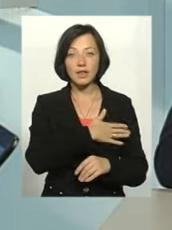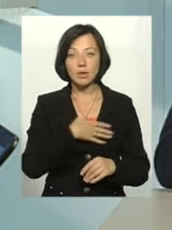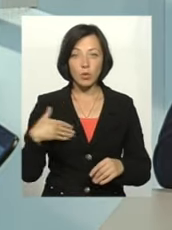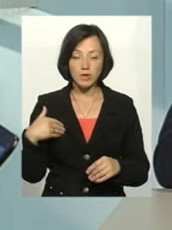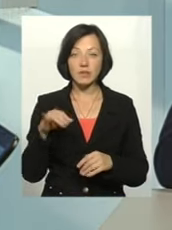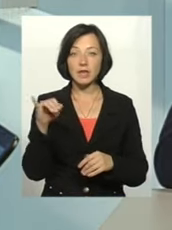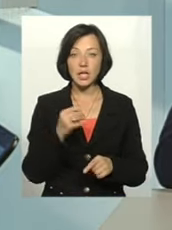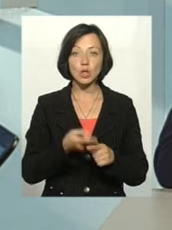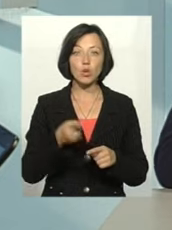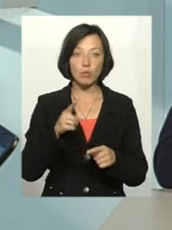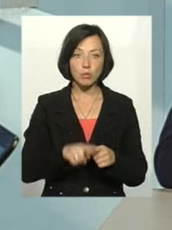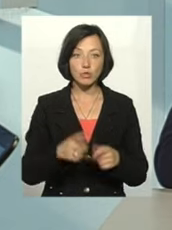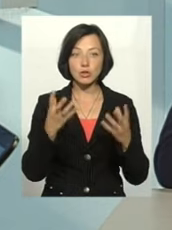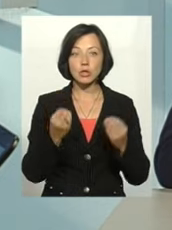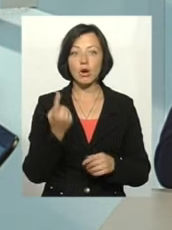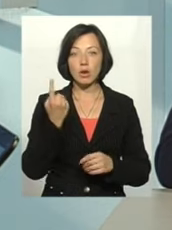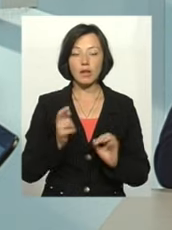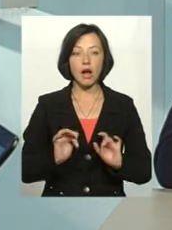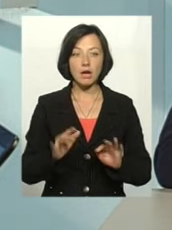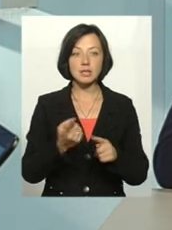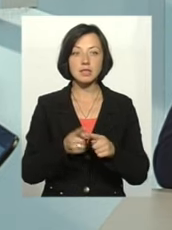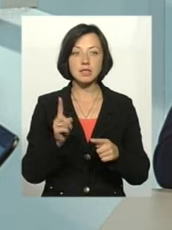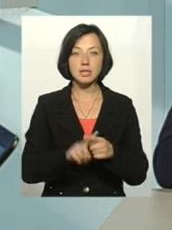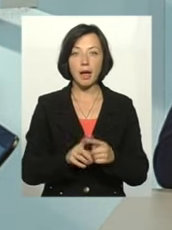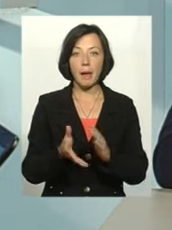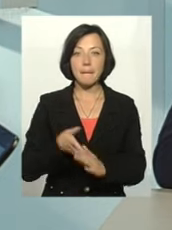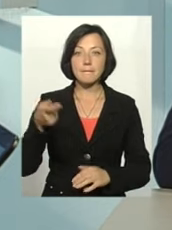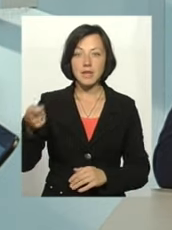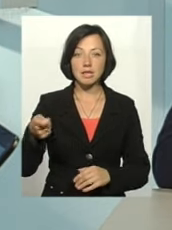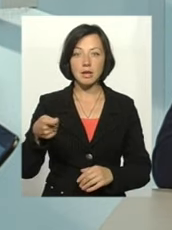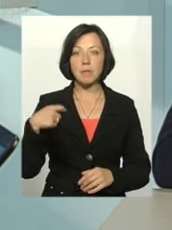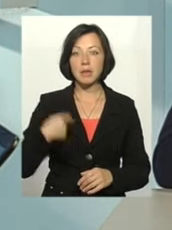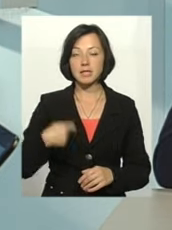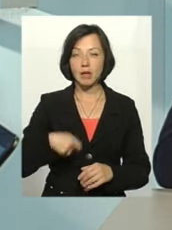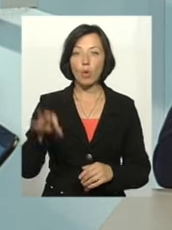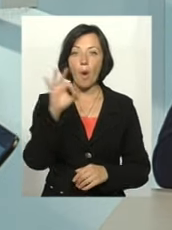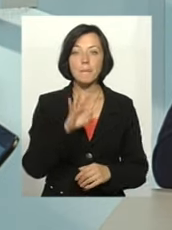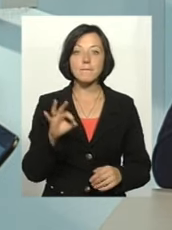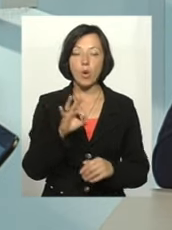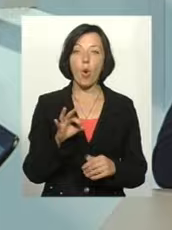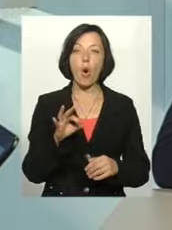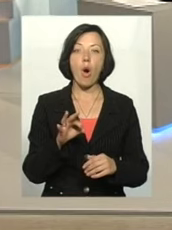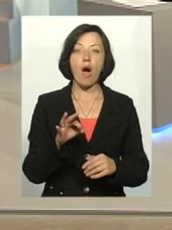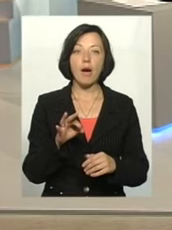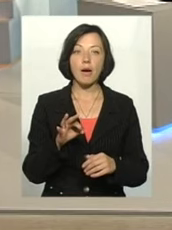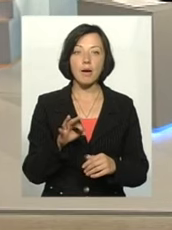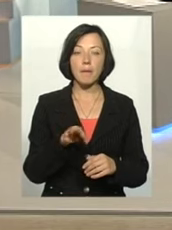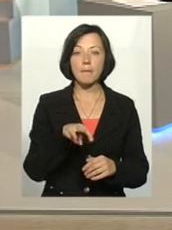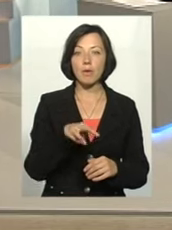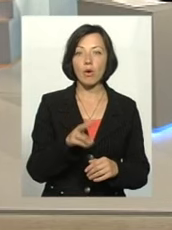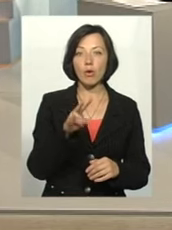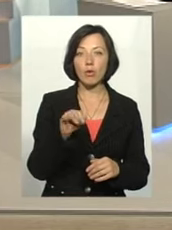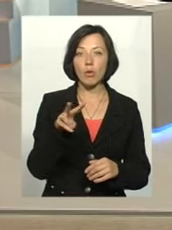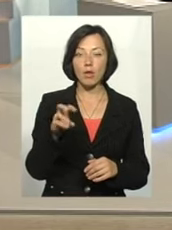І саме тому ще одна акція – це петиція президенту про реформування. Зараз, до речі, ми співпрацюємо з Кулебою, Микола Кулеба –